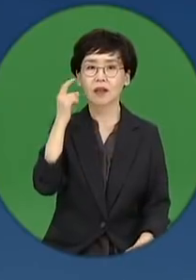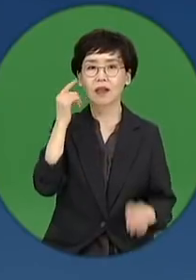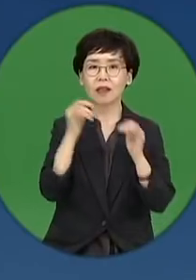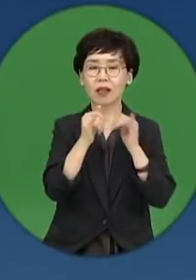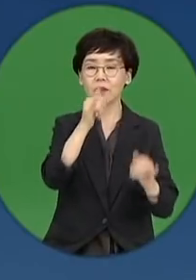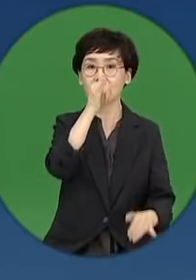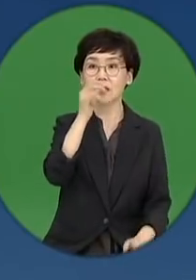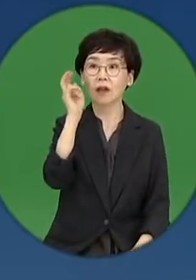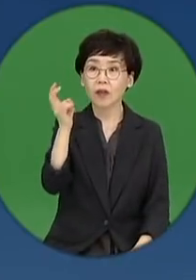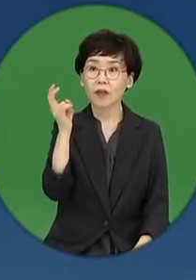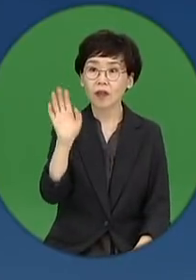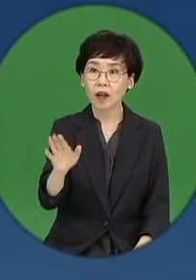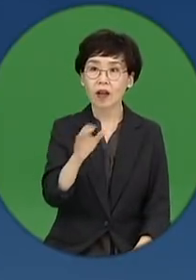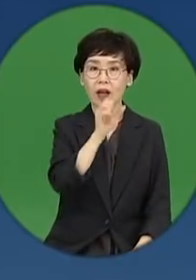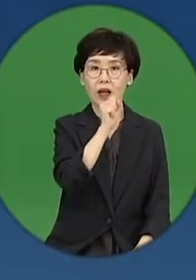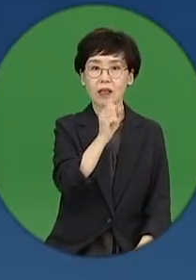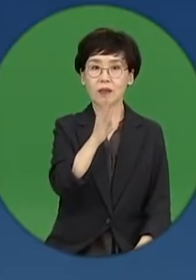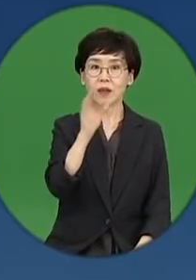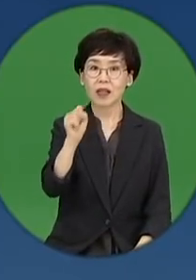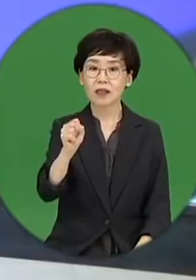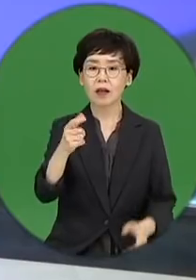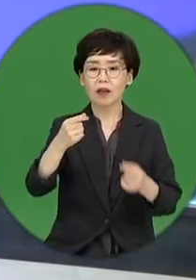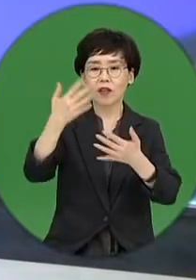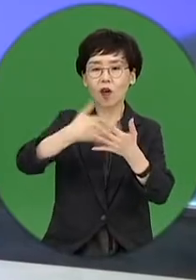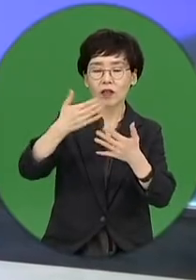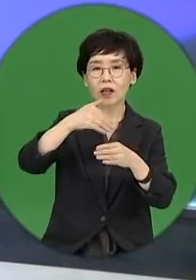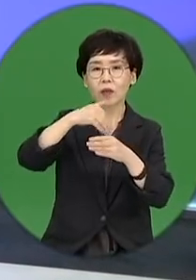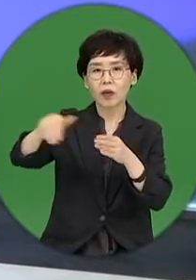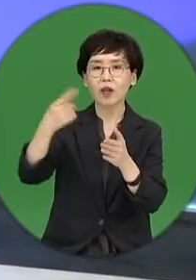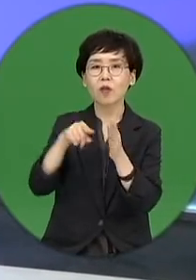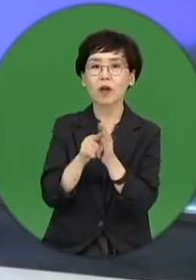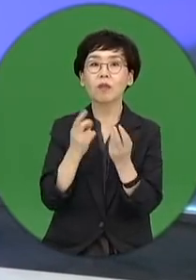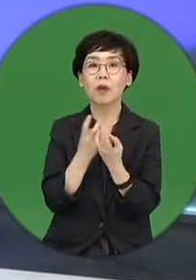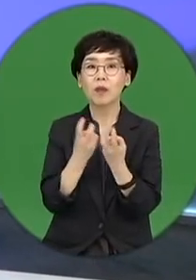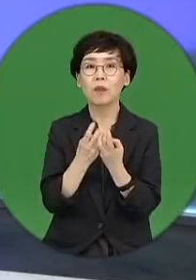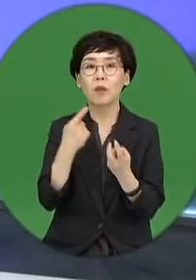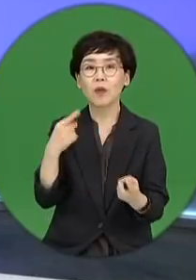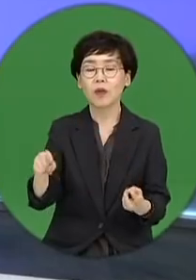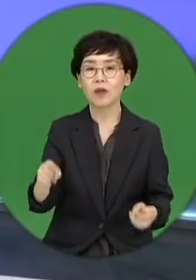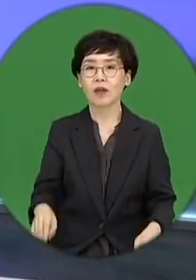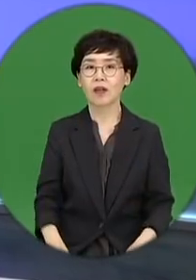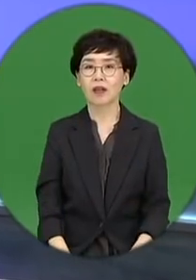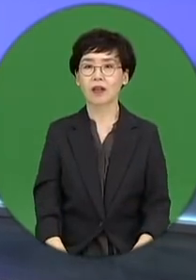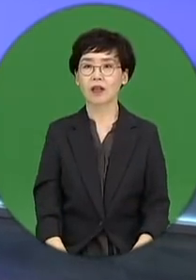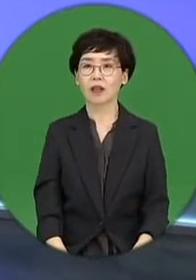이현영 기자, 그러면 SBS에 이런 영상을 제보하시려면 어떻게 하면 되는 거죠? 네,